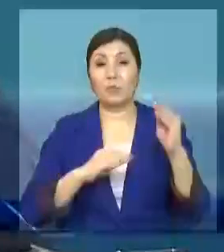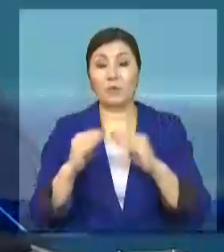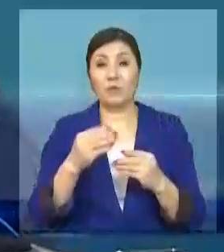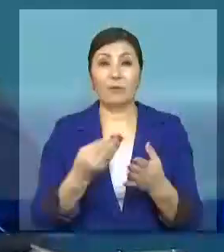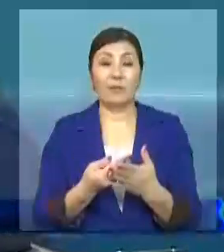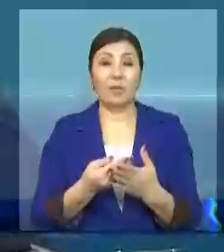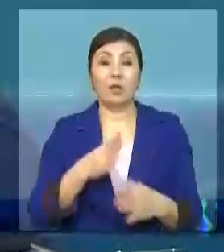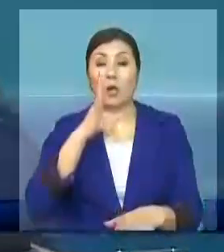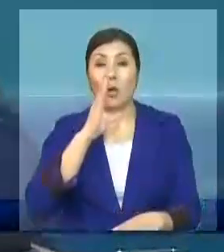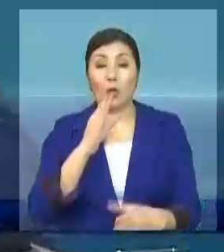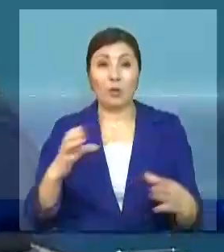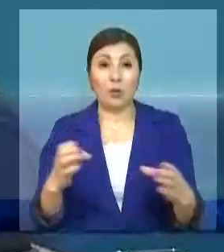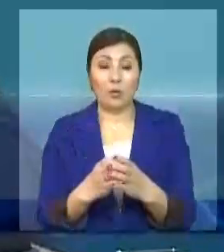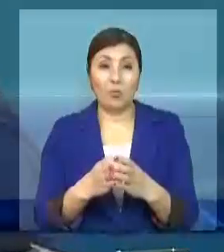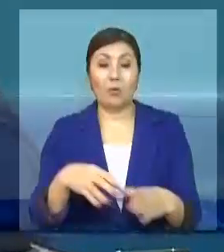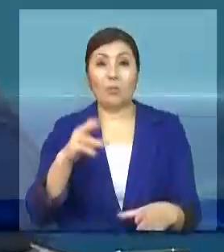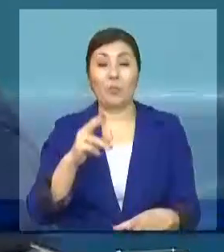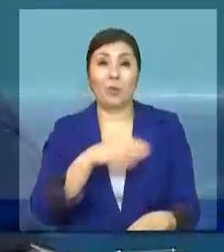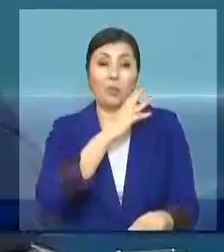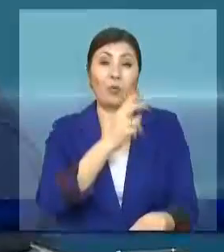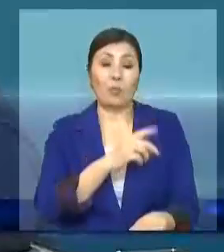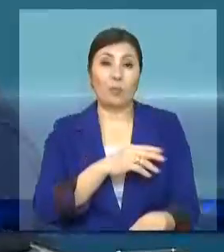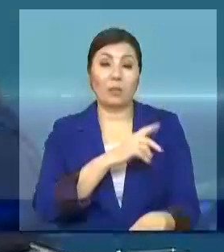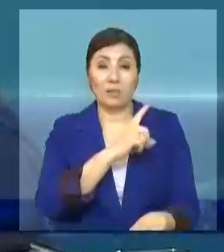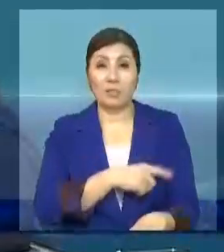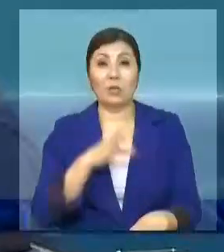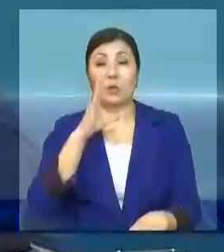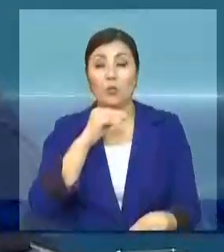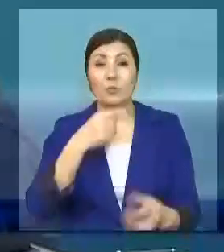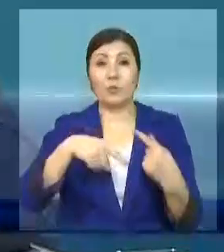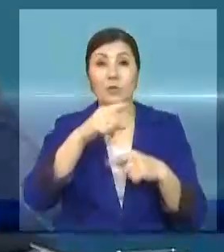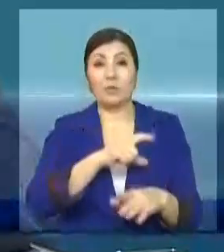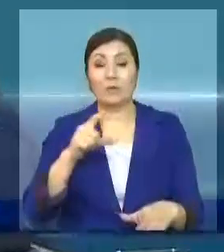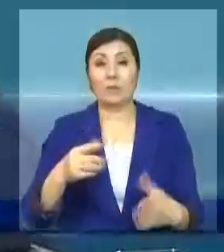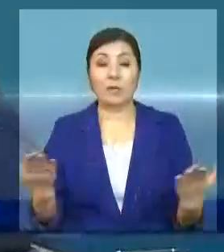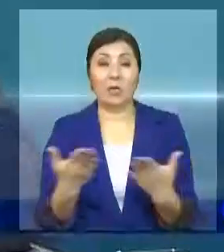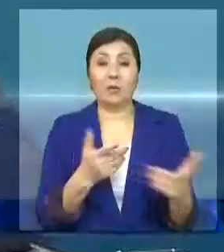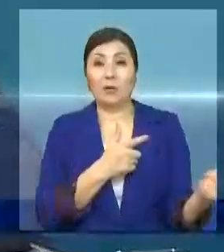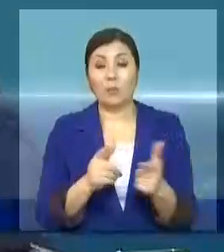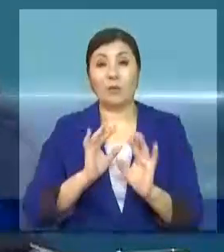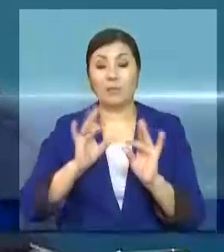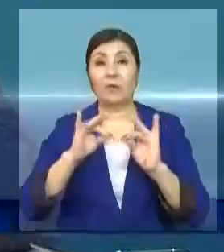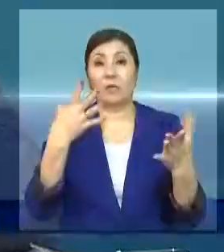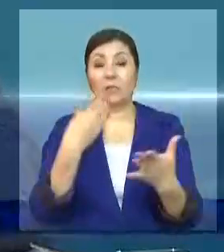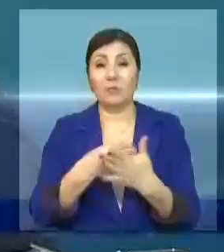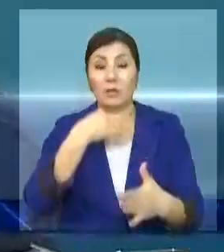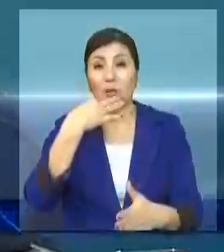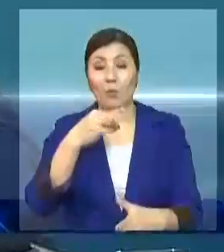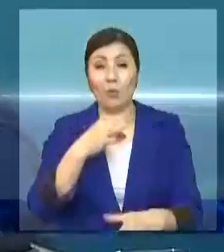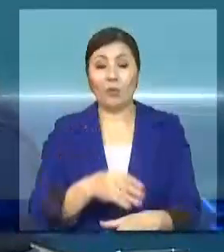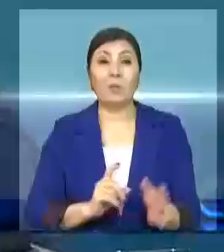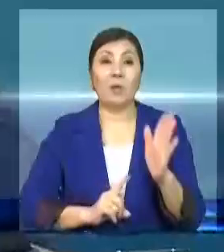активных успешных предпринимателей, реализующих микропроекты на селе и которые готовы поделиться своим опытом. То есть это